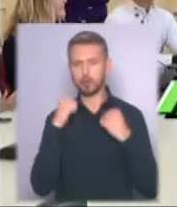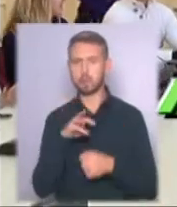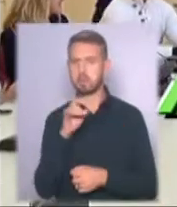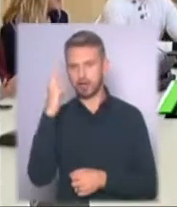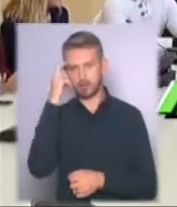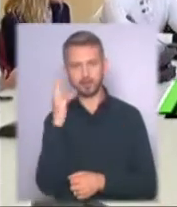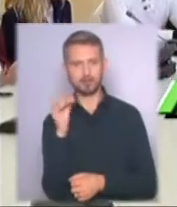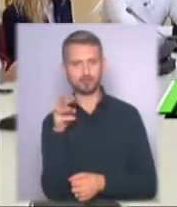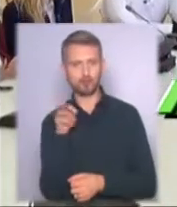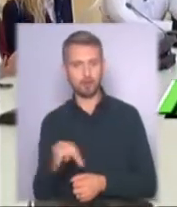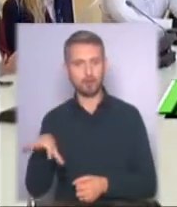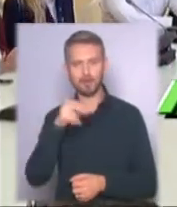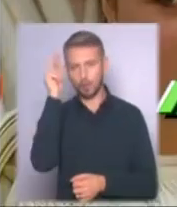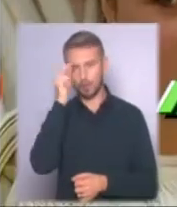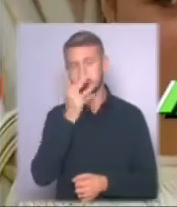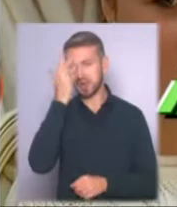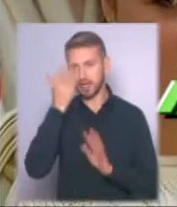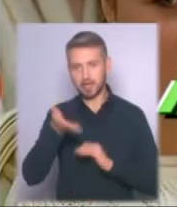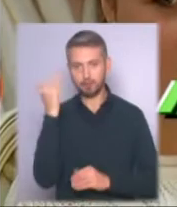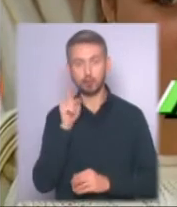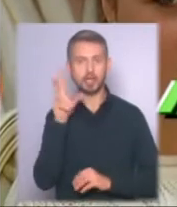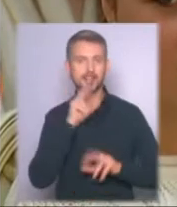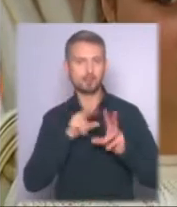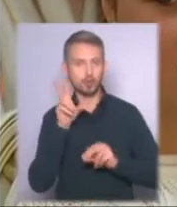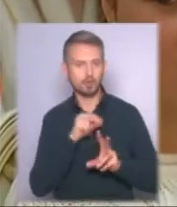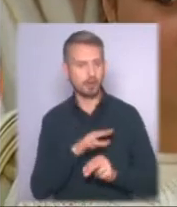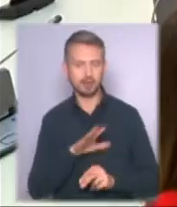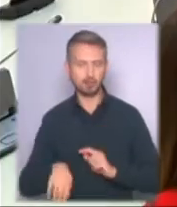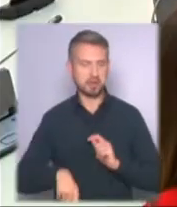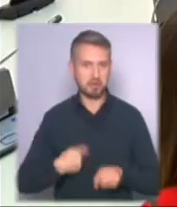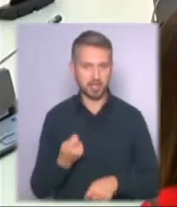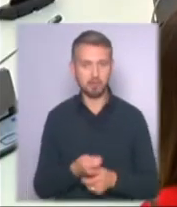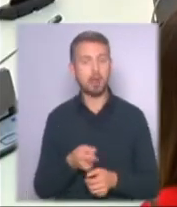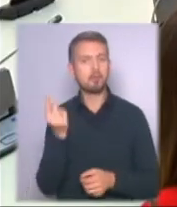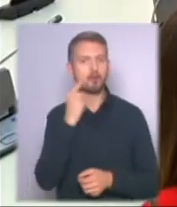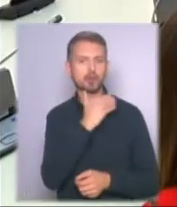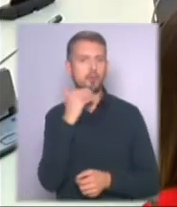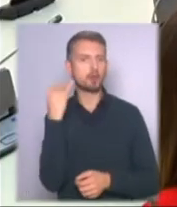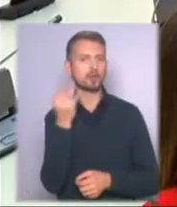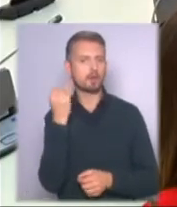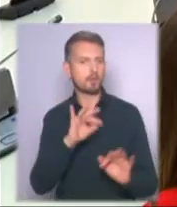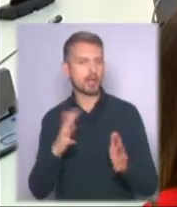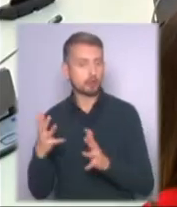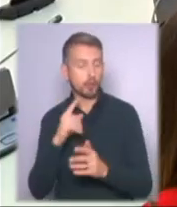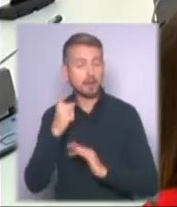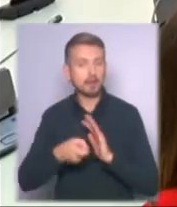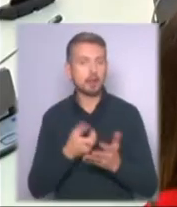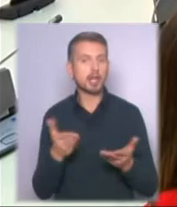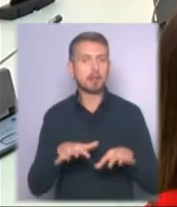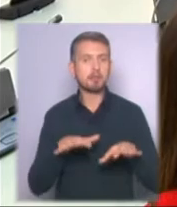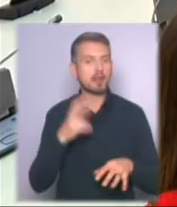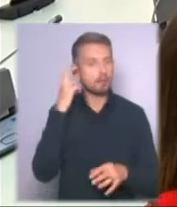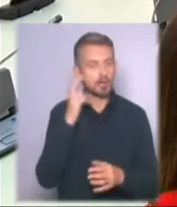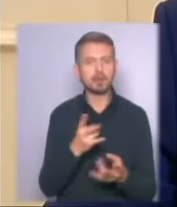Віталієм Кличком усі учні мріяли давно. І їхні сподівання не були марними, бо почули чимало цікавих історій та дізналися, які місця у Києві